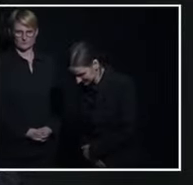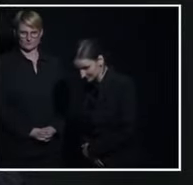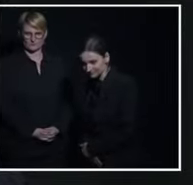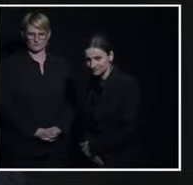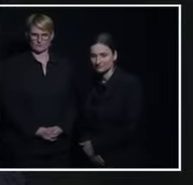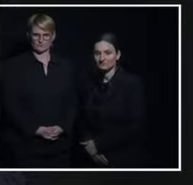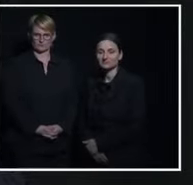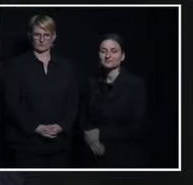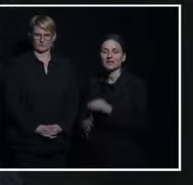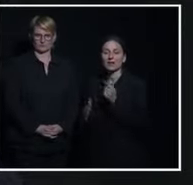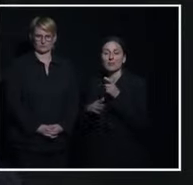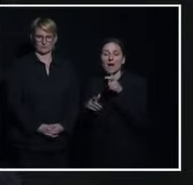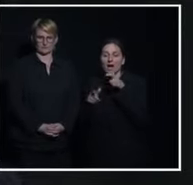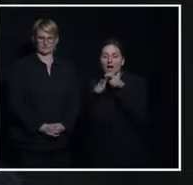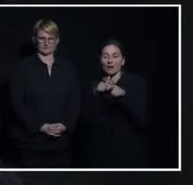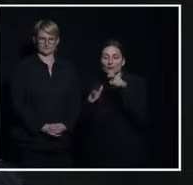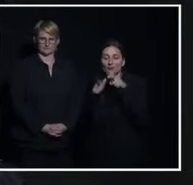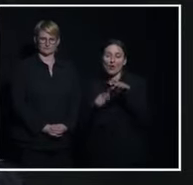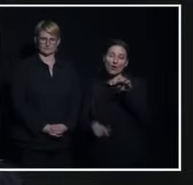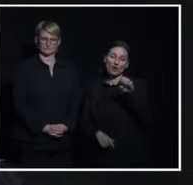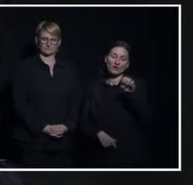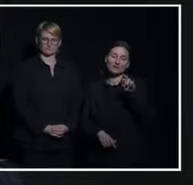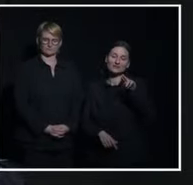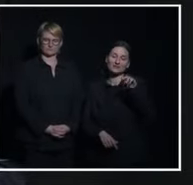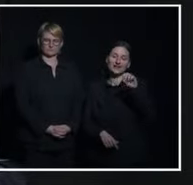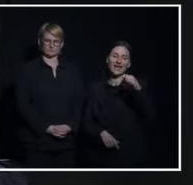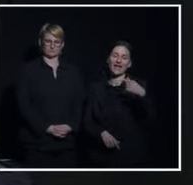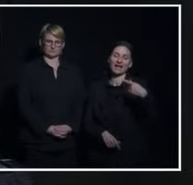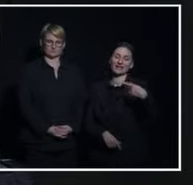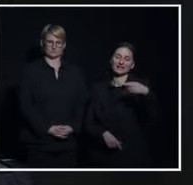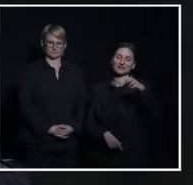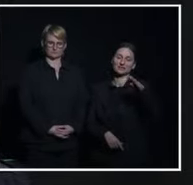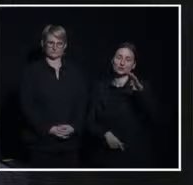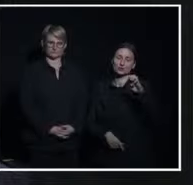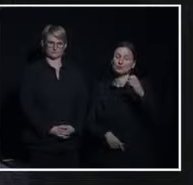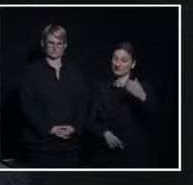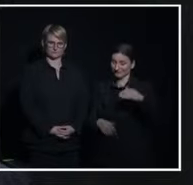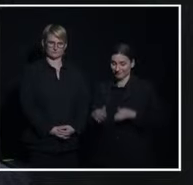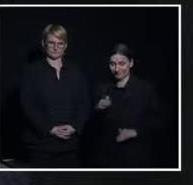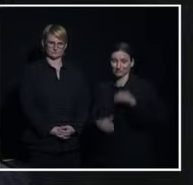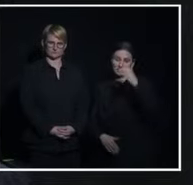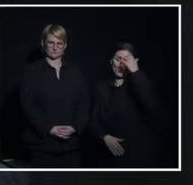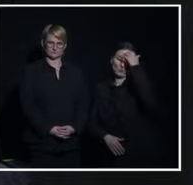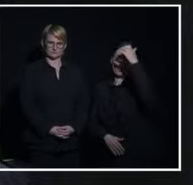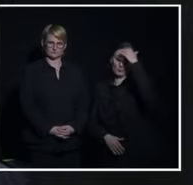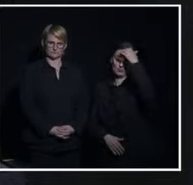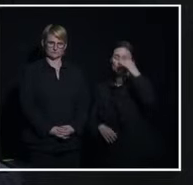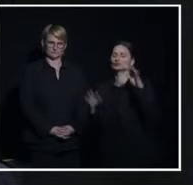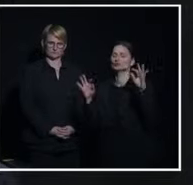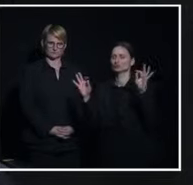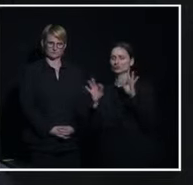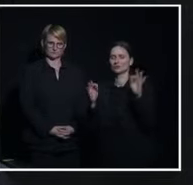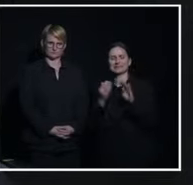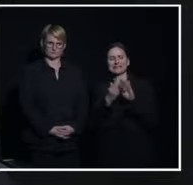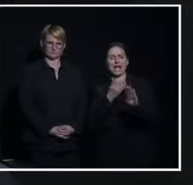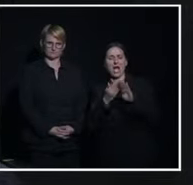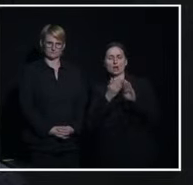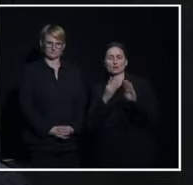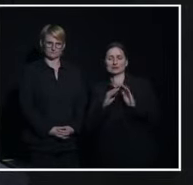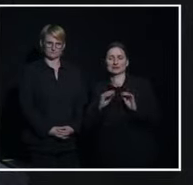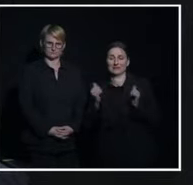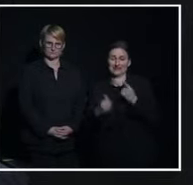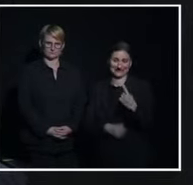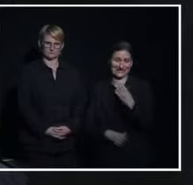Vielleicht schnell ein paar Worte. Ernst Grube, er litt in seiner Heimatstadt München als Kind schlimmste Ausgrenzung, nur weil er Jude